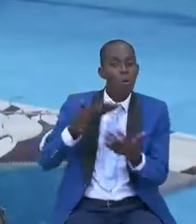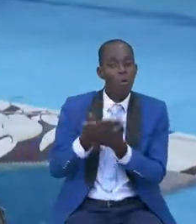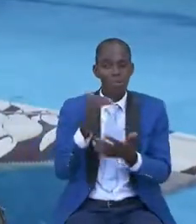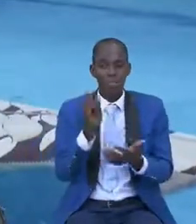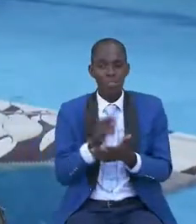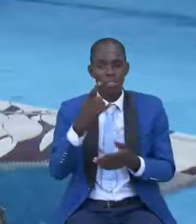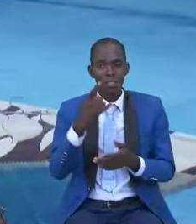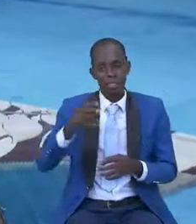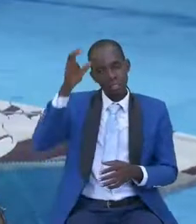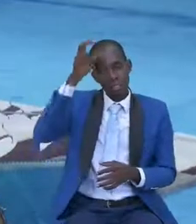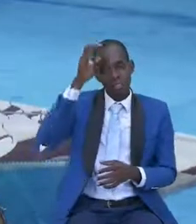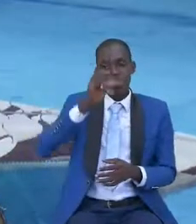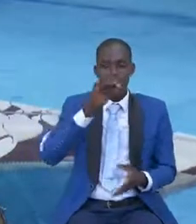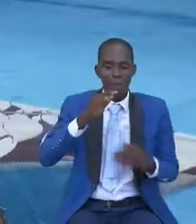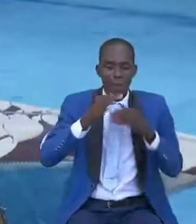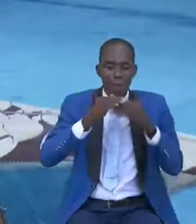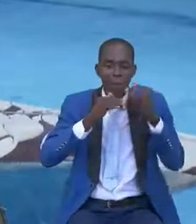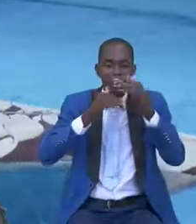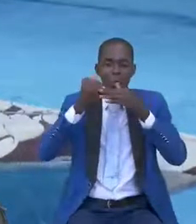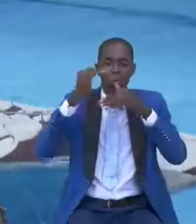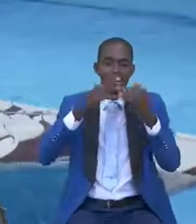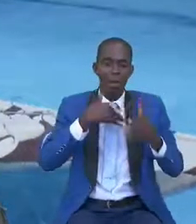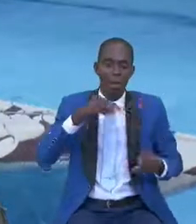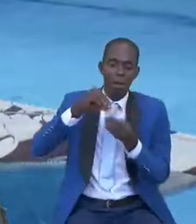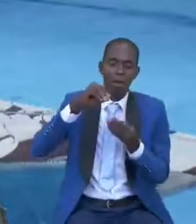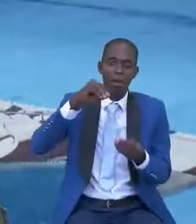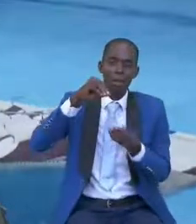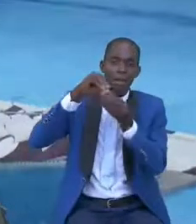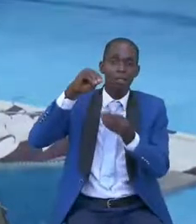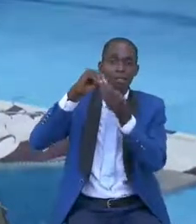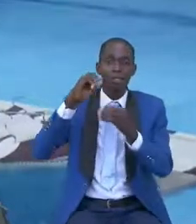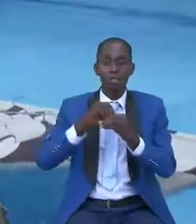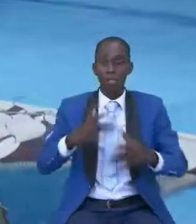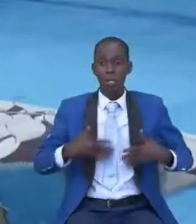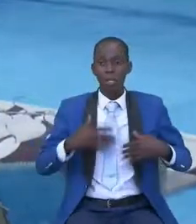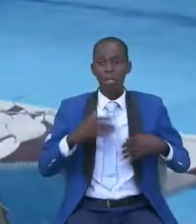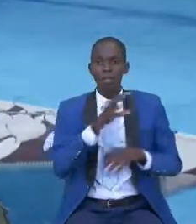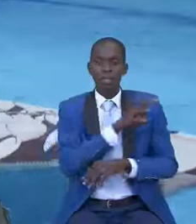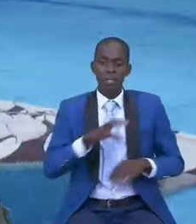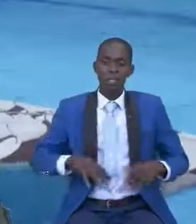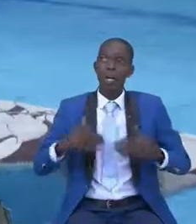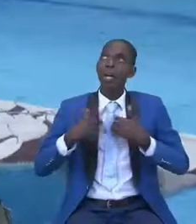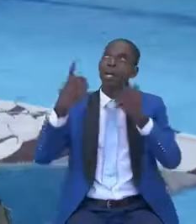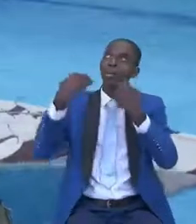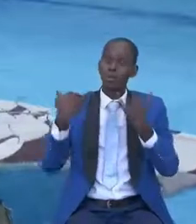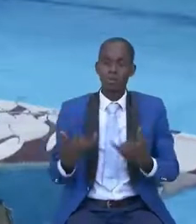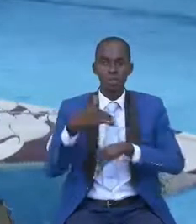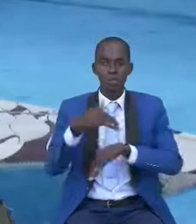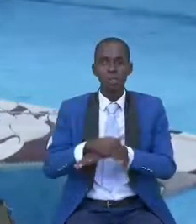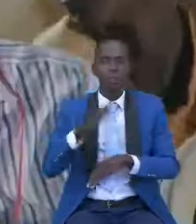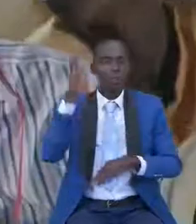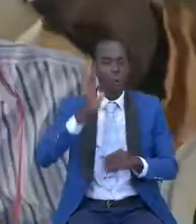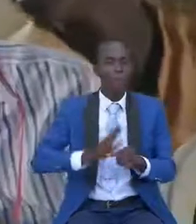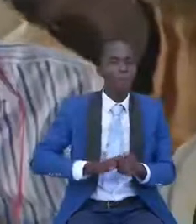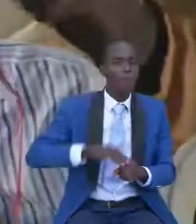j'étais poussé à faire ceci. Tout ce que le diable est en train d'empiler dans ta vie et d'empiler, Christ est